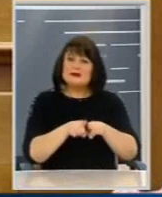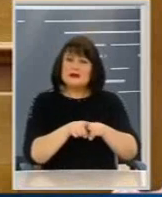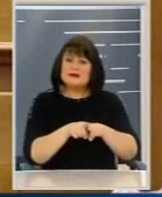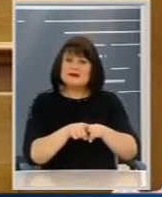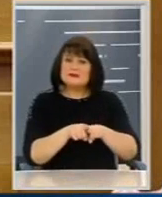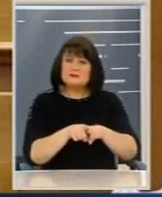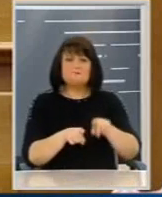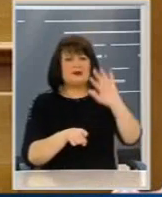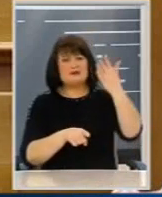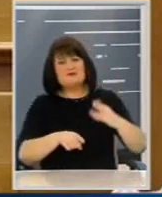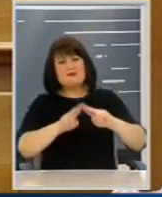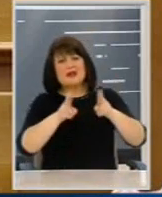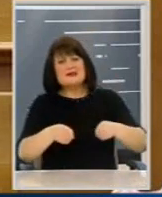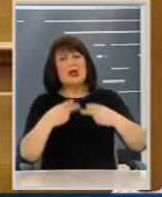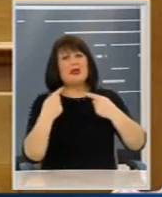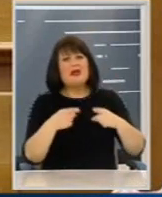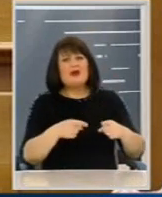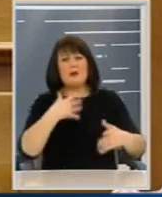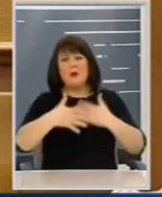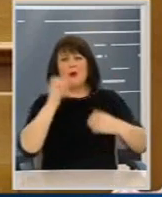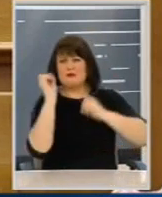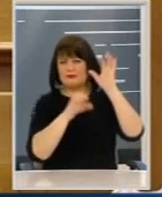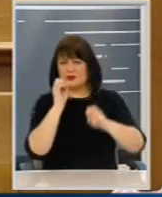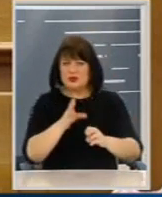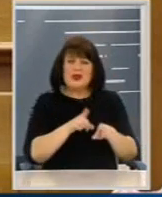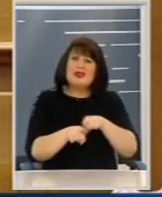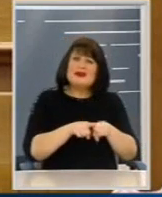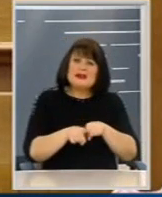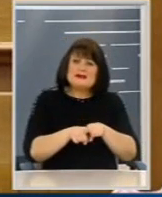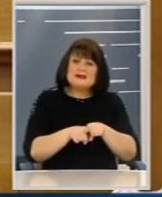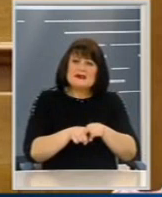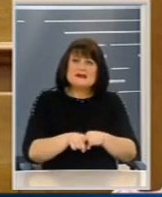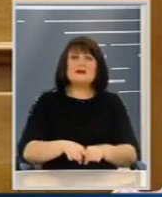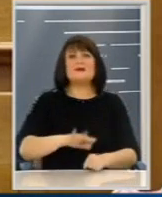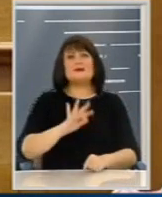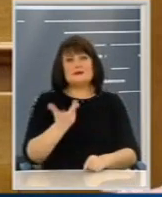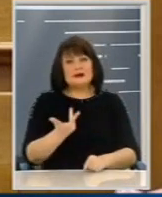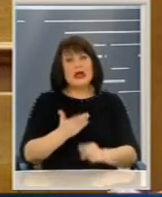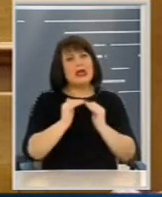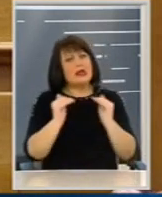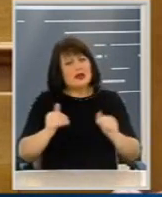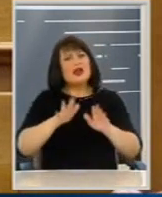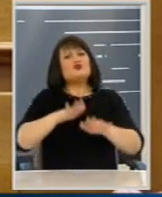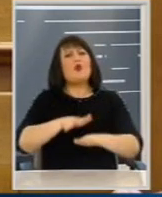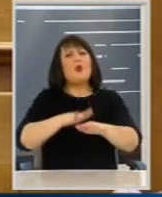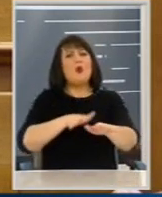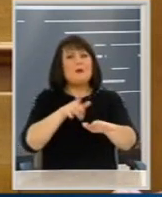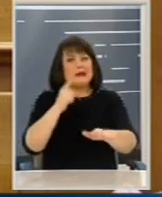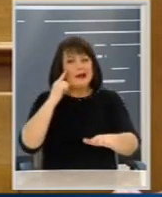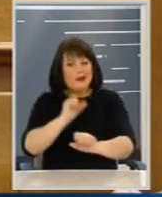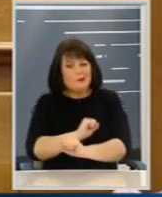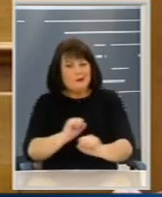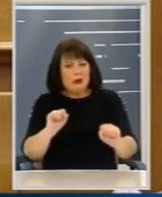της σπασμένης βιτρίνας έγινε αφορμή για υπονόμευση ειρηνικών κινητοποίησεων και